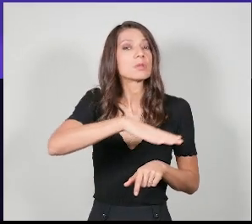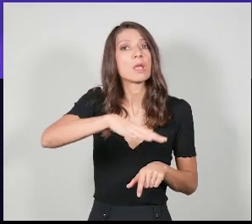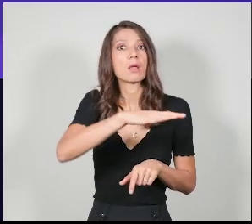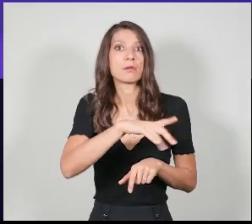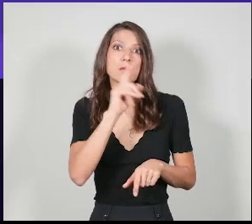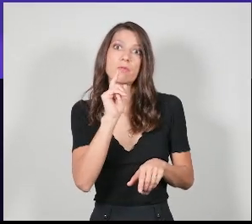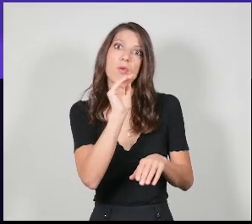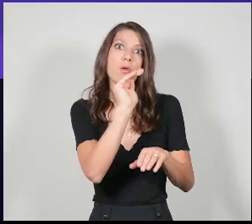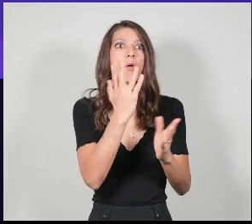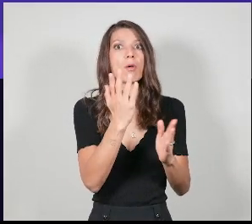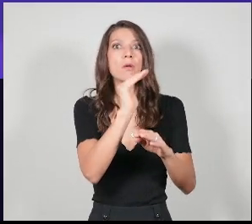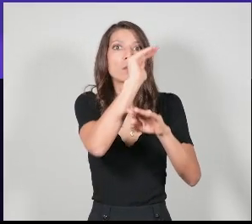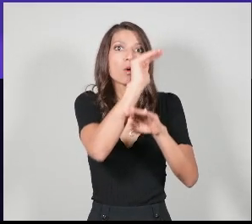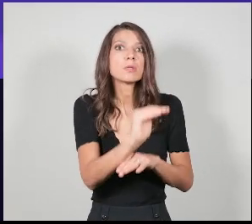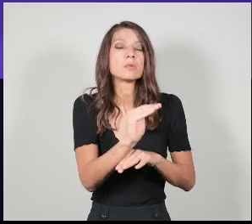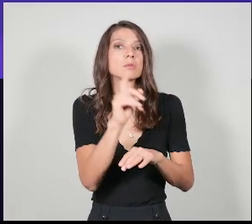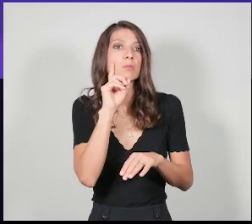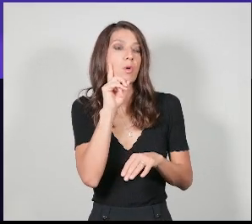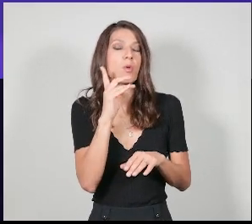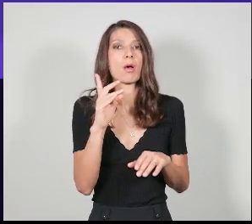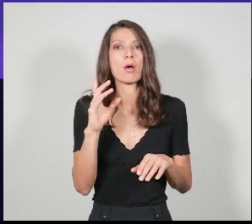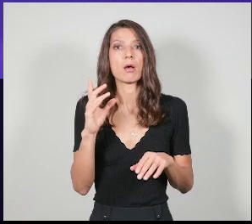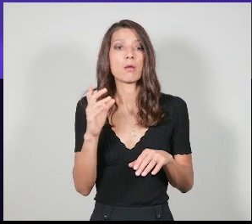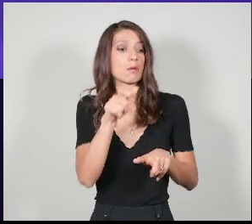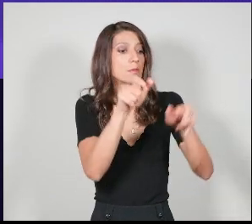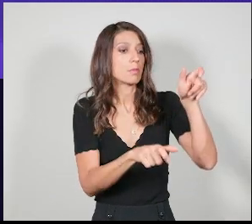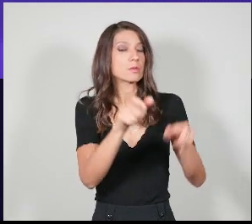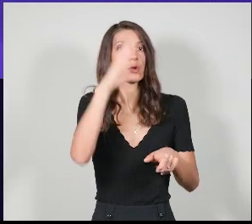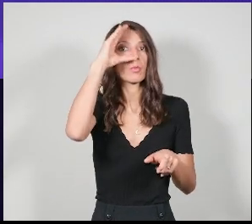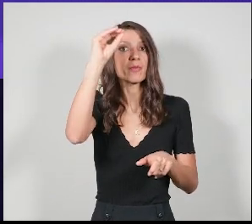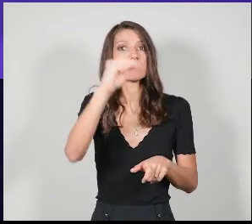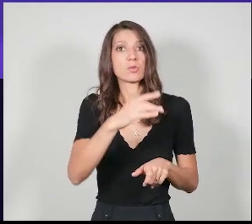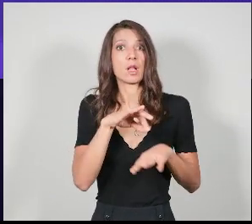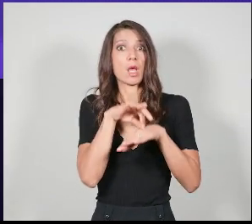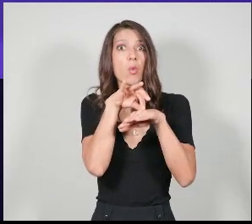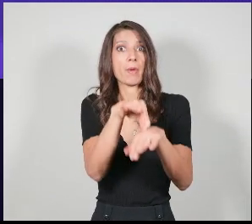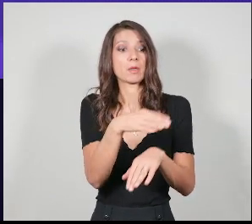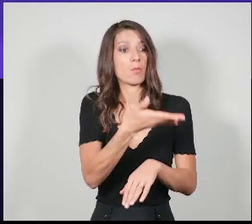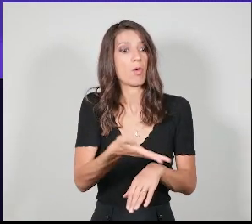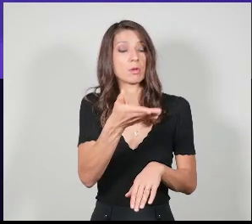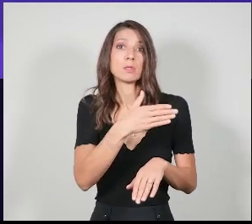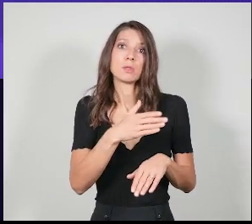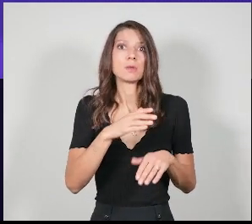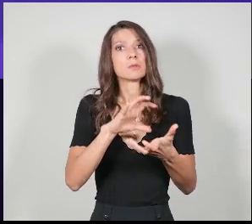capital parce que c'est compliqué pour les professionnels de l'accompagnement